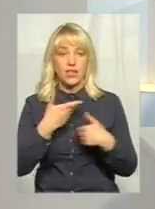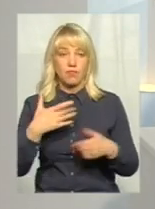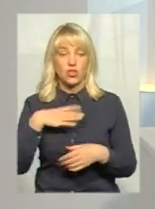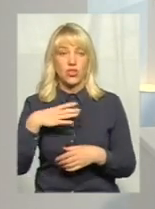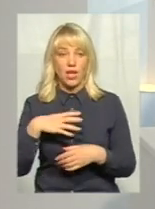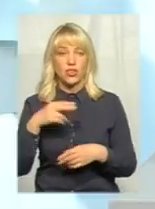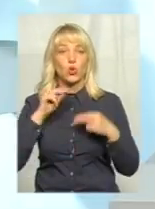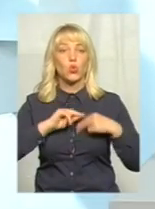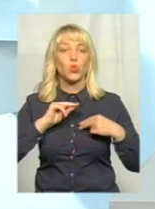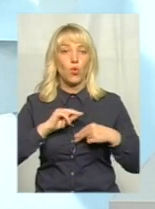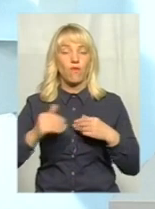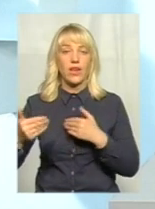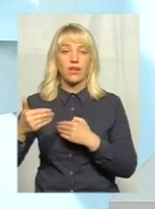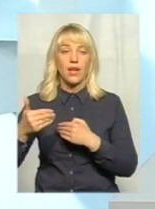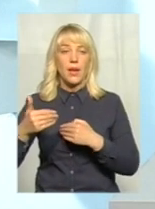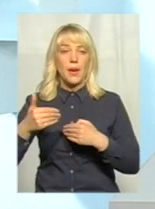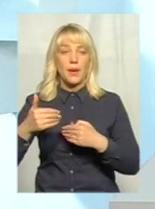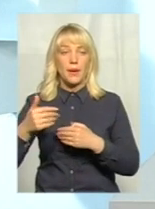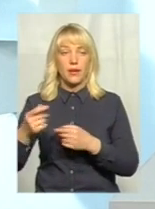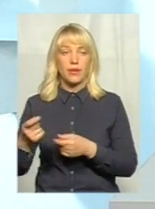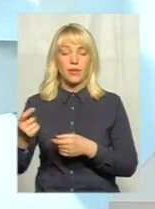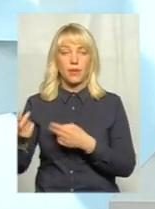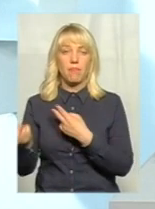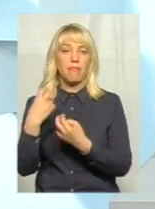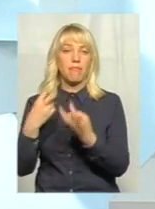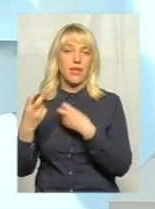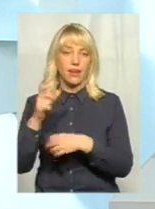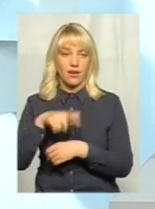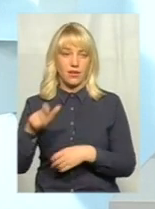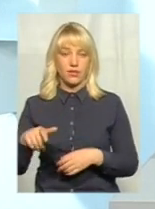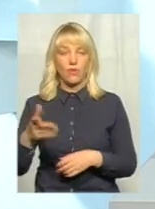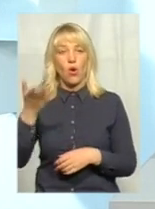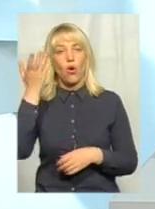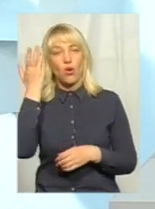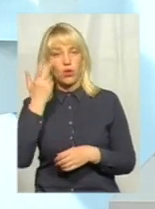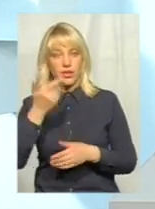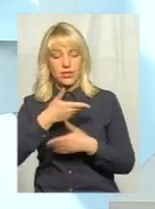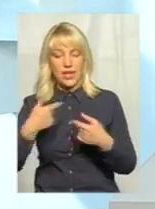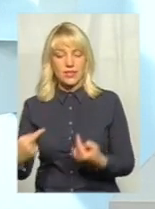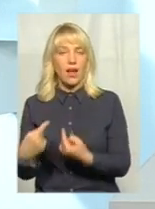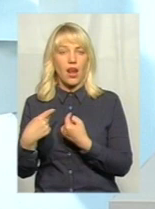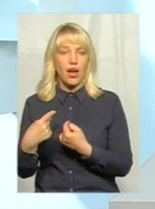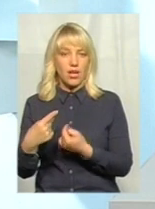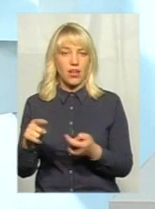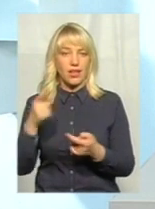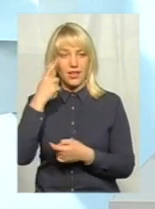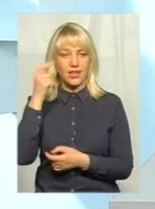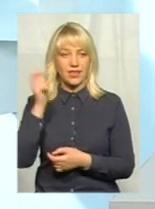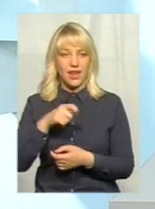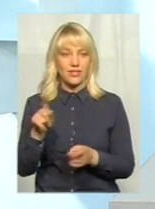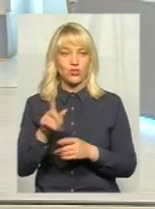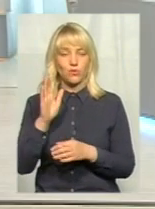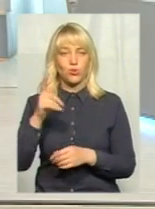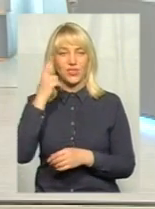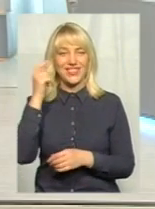мігрантів? Чи поки що немає такої тенденції? Ну, колись нас лякали Китаєм, що до нас приїдуть китайці працювати, в'єтнамці. Є в нас